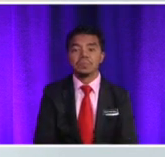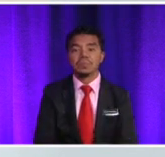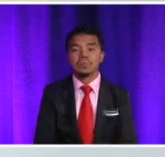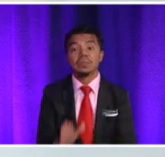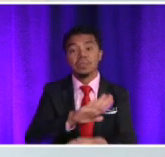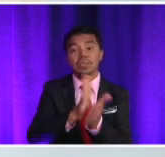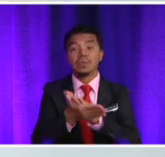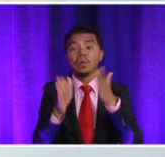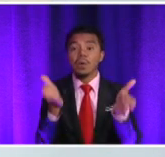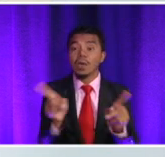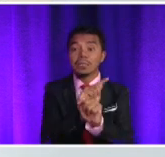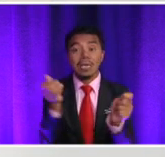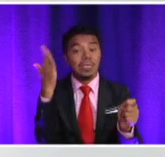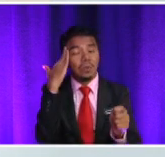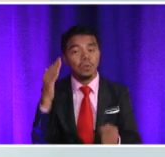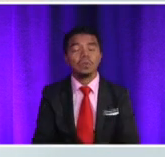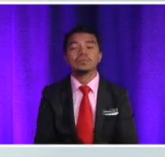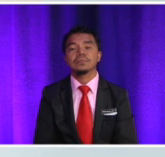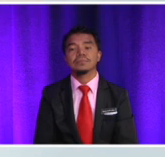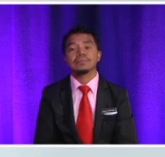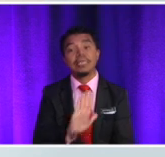apa dia semua